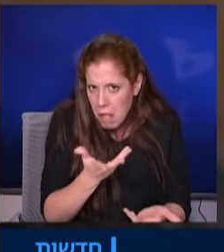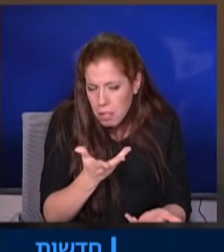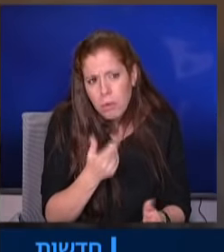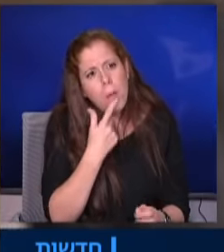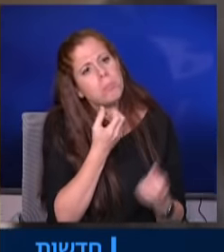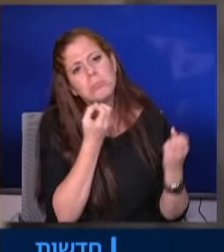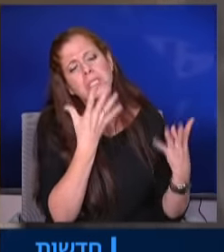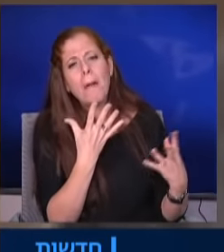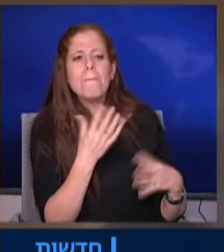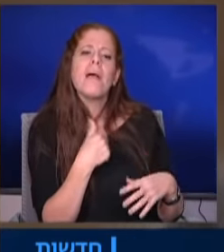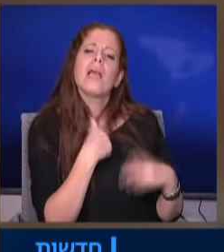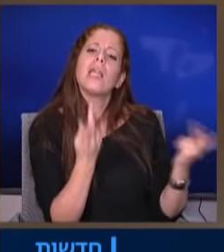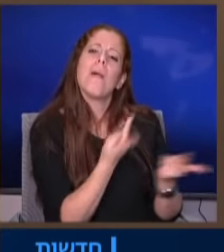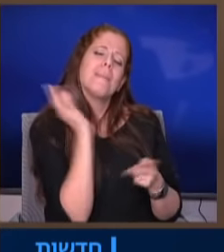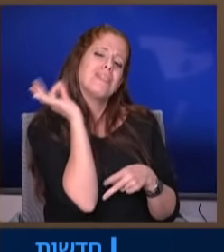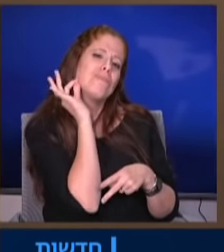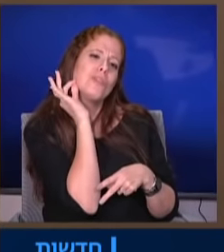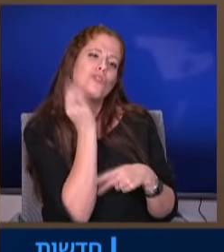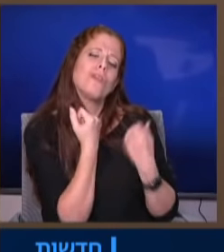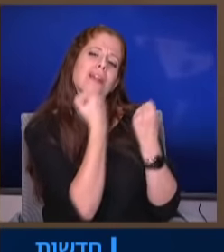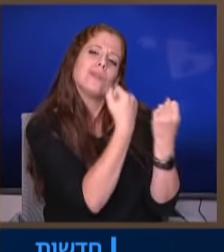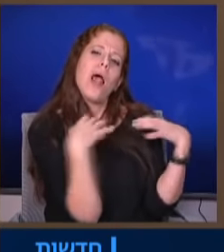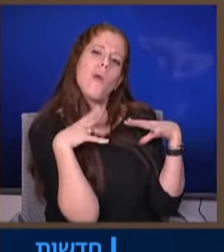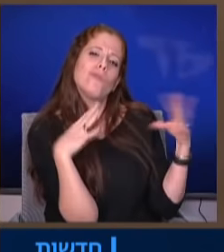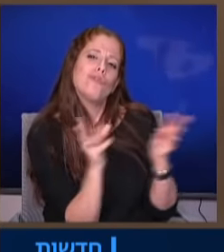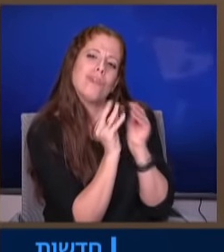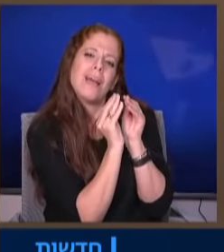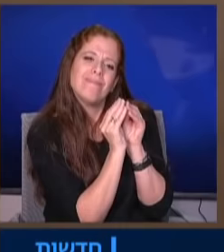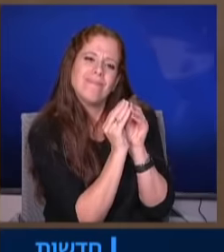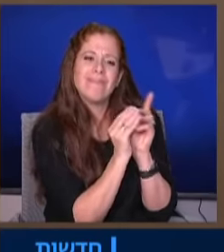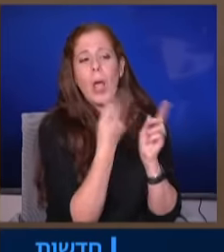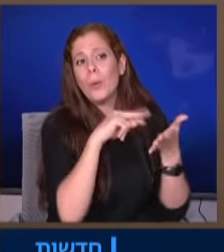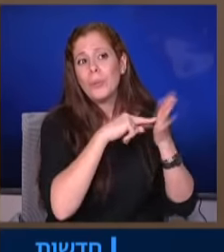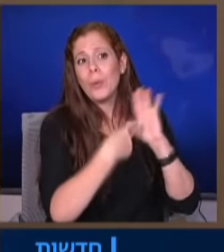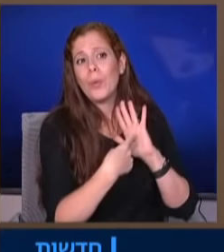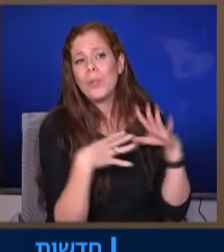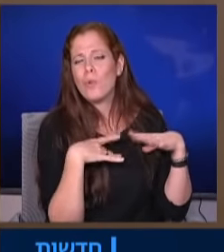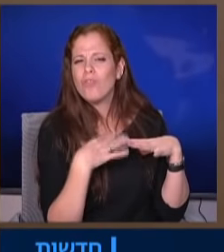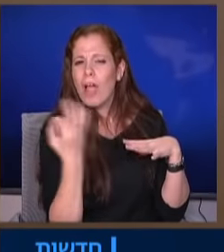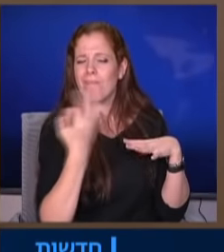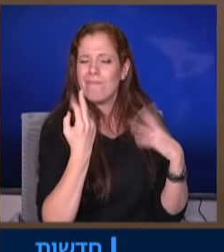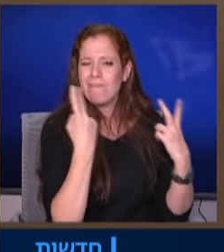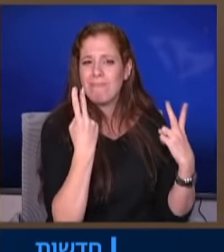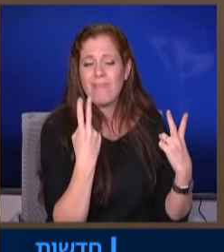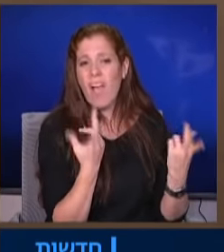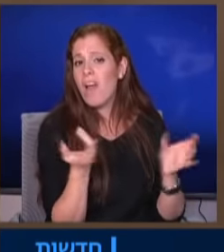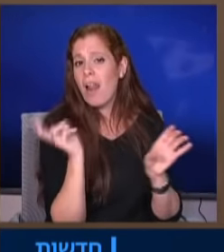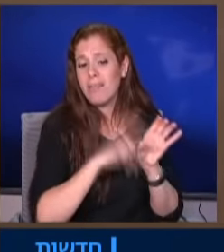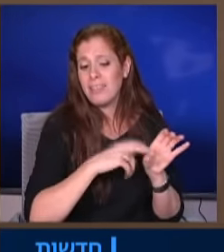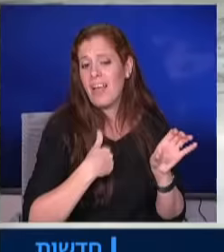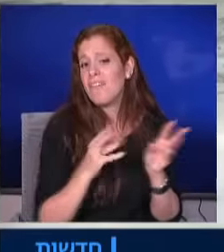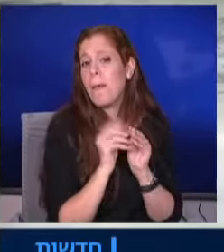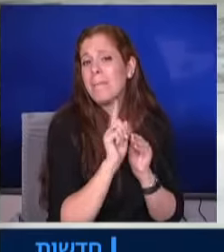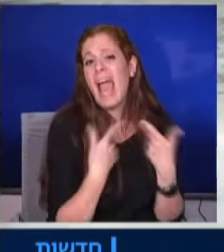הוא אומר, סתם, כי אני מחפש מישהי לנסוע לחופשה. והיו לי תוכניות לחופשה ממש שווה, אבל אין לי מי